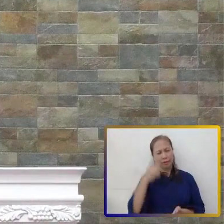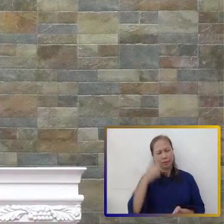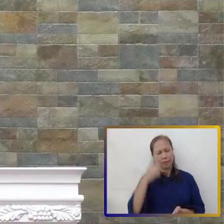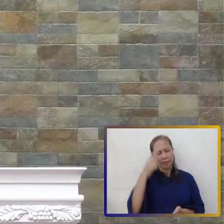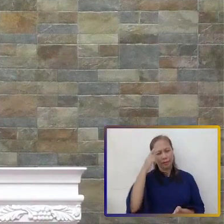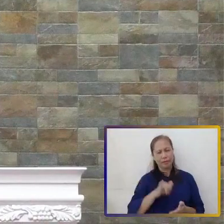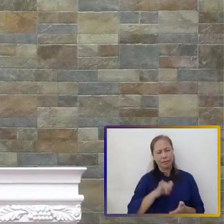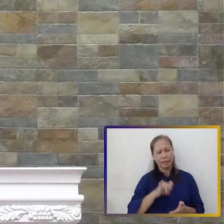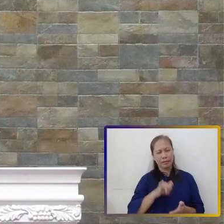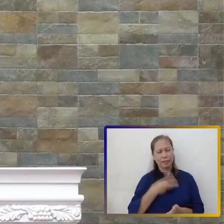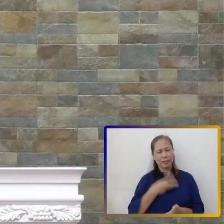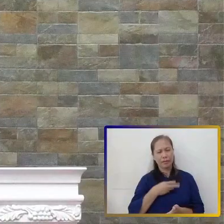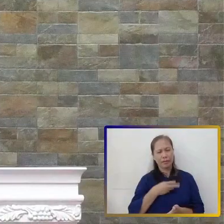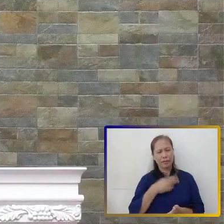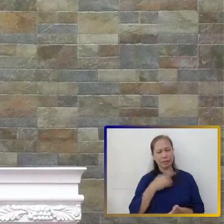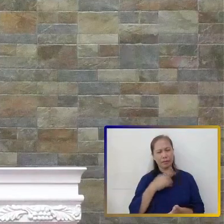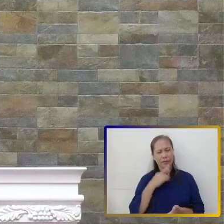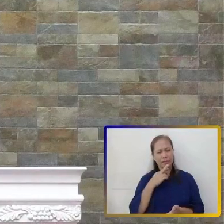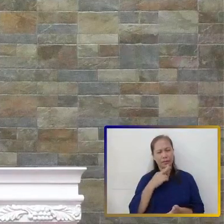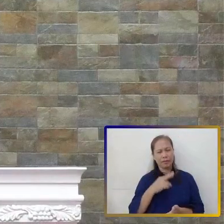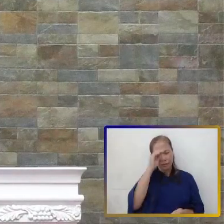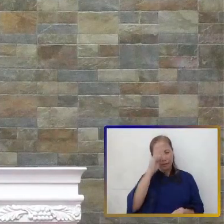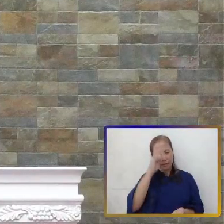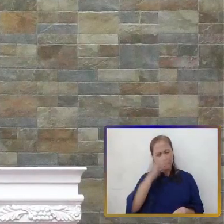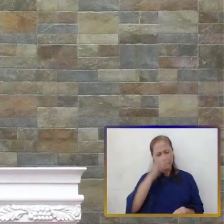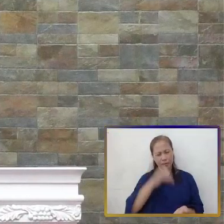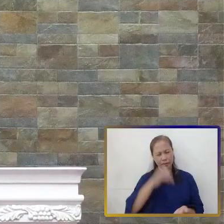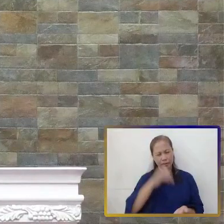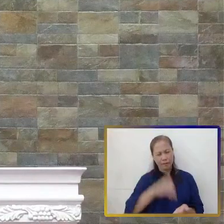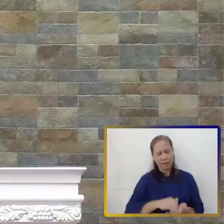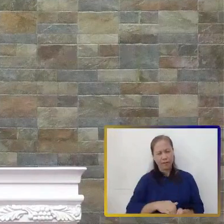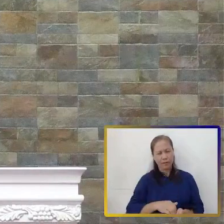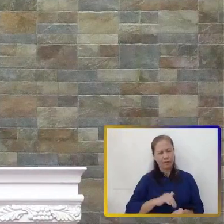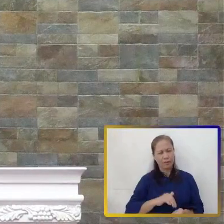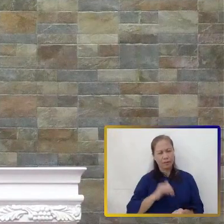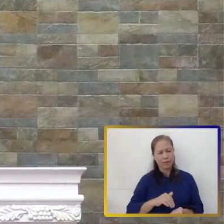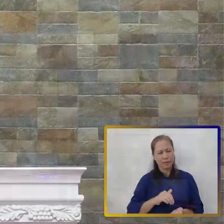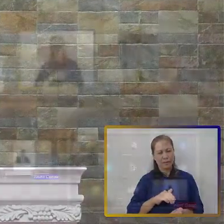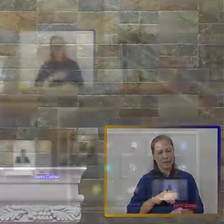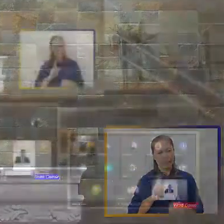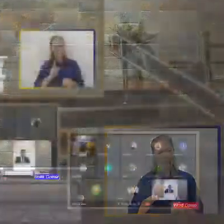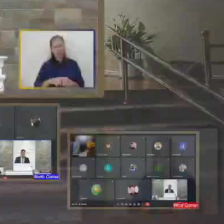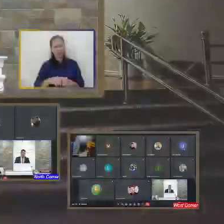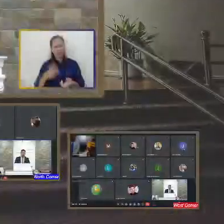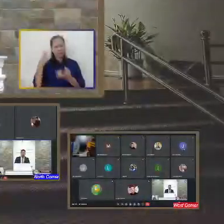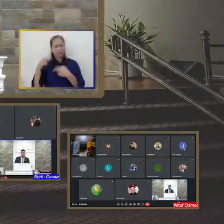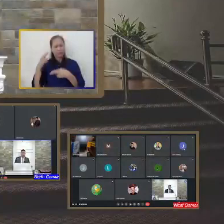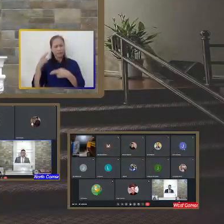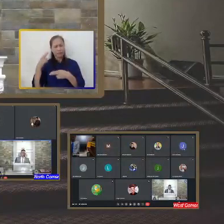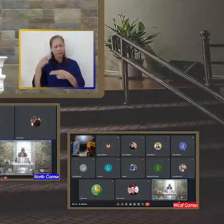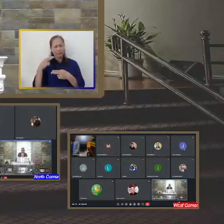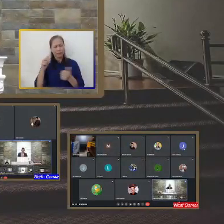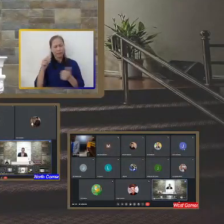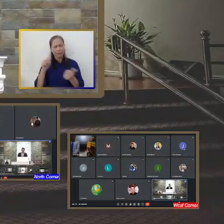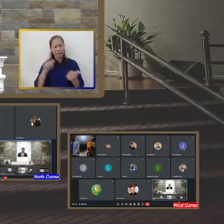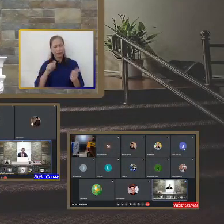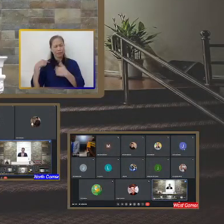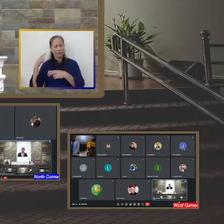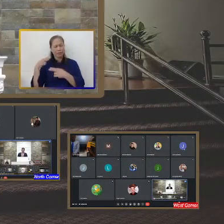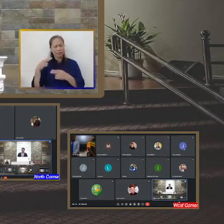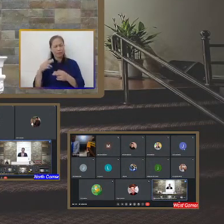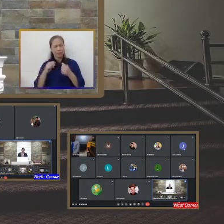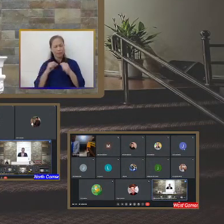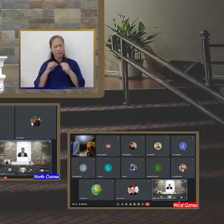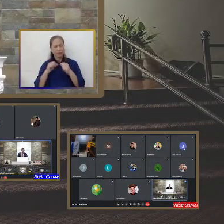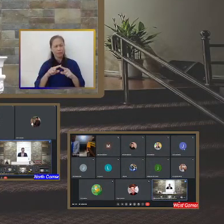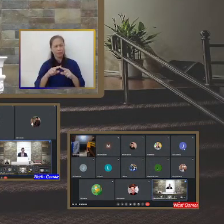po sa amin na kami po ay natuto muli sa amin pong pag-aaral about the Uh about our history the Baptist history Oh God please continue